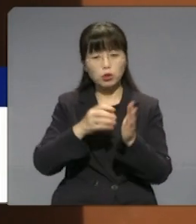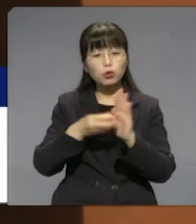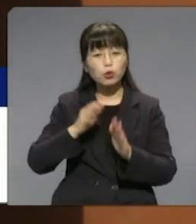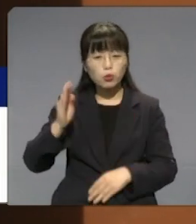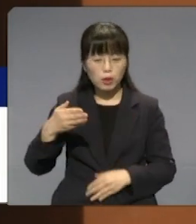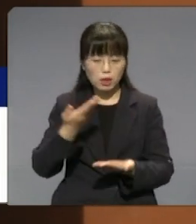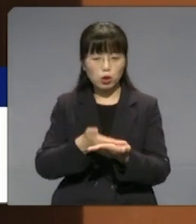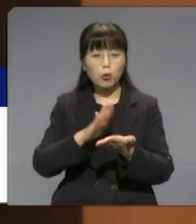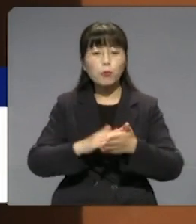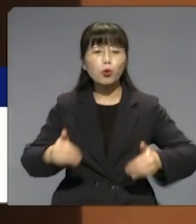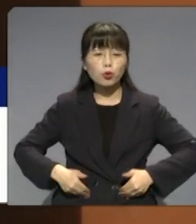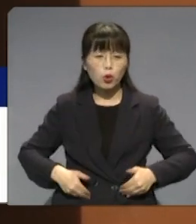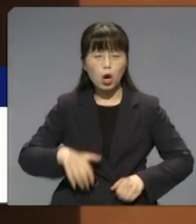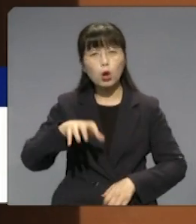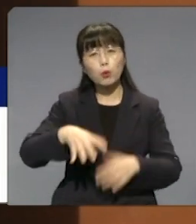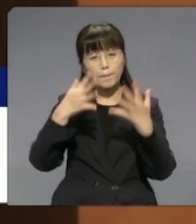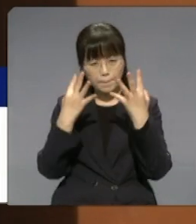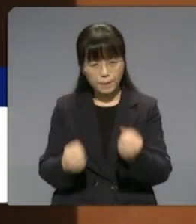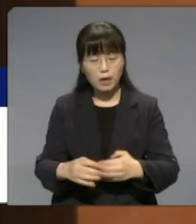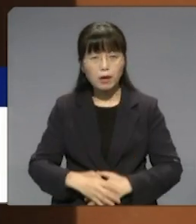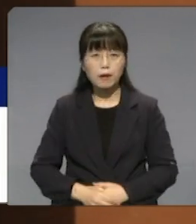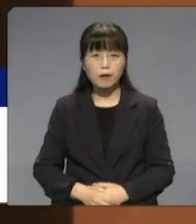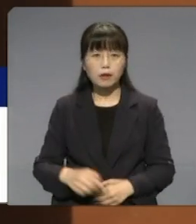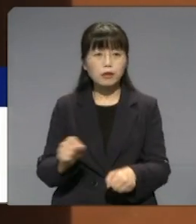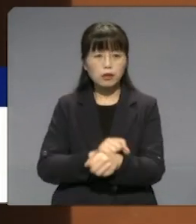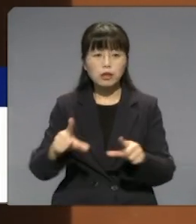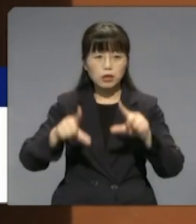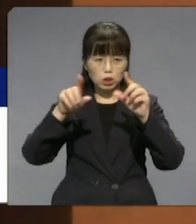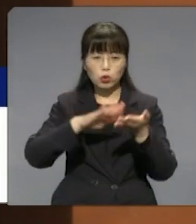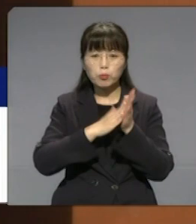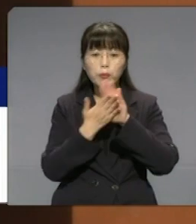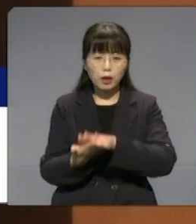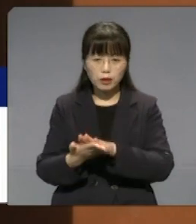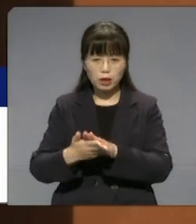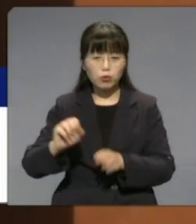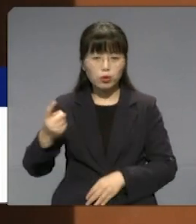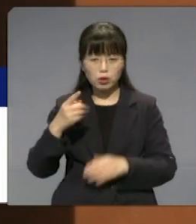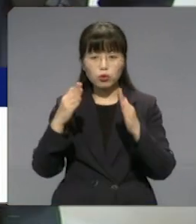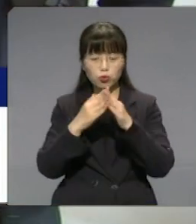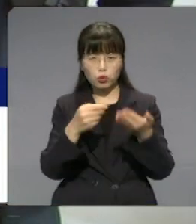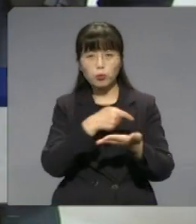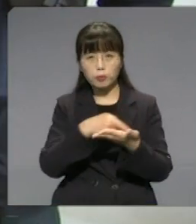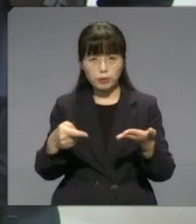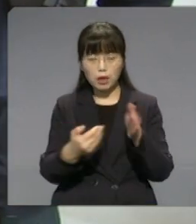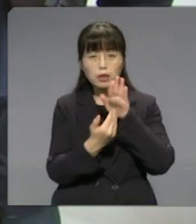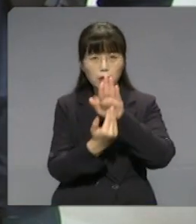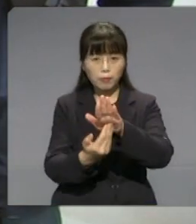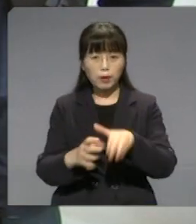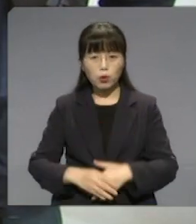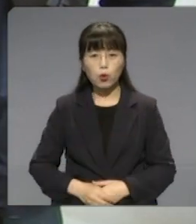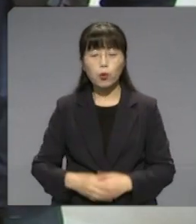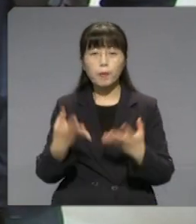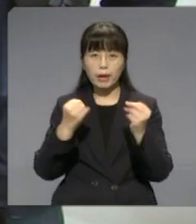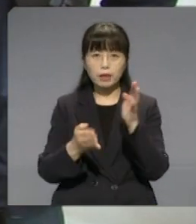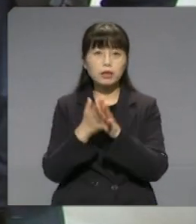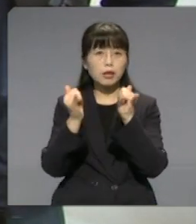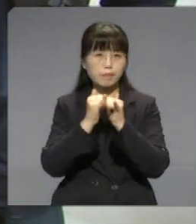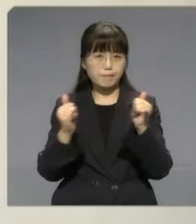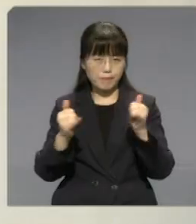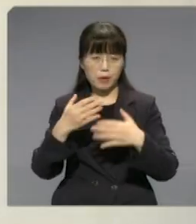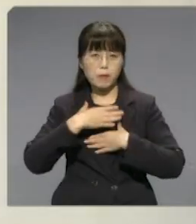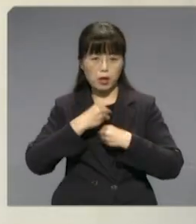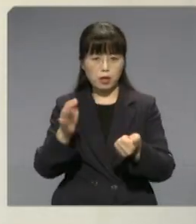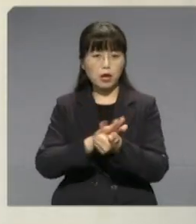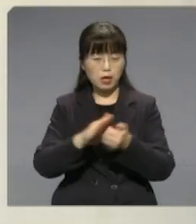정비가 필요한 곳이 굉장히 많습니다 특히 기후 변화로 인해서 주택 피해를 예방하고 많은 시민들이 편리하게